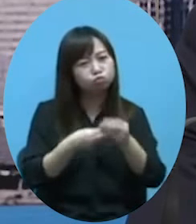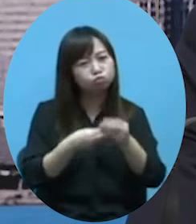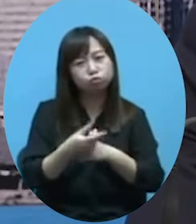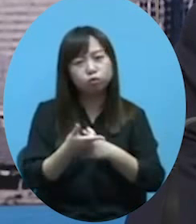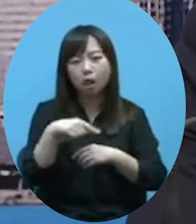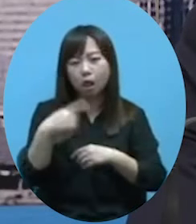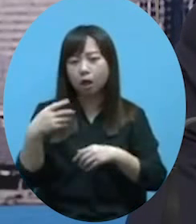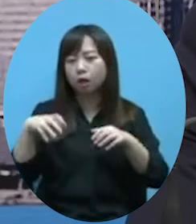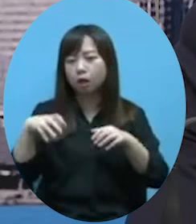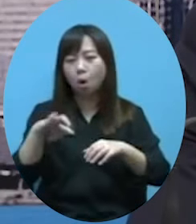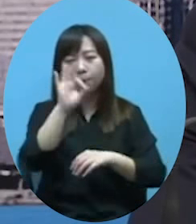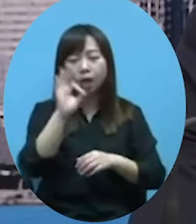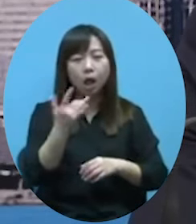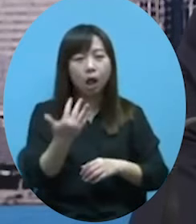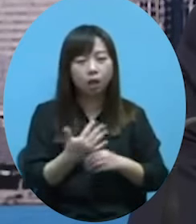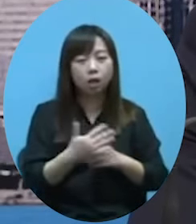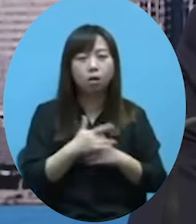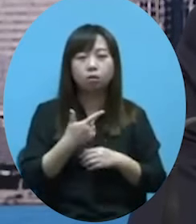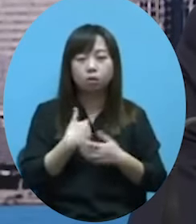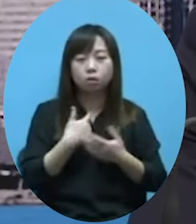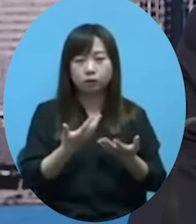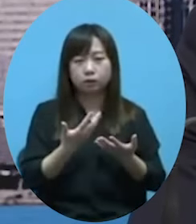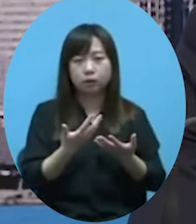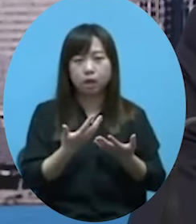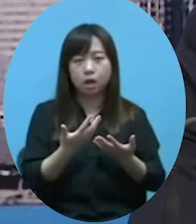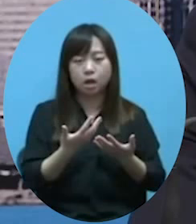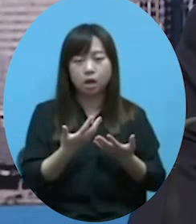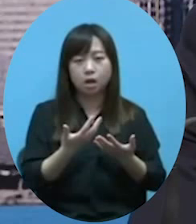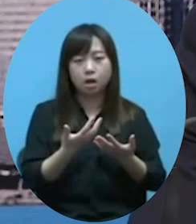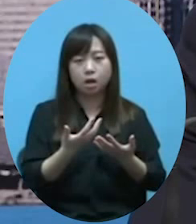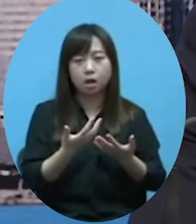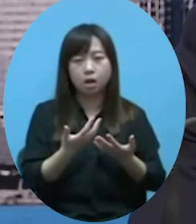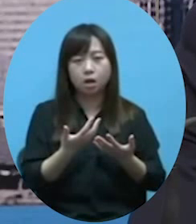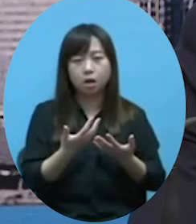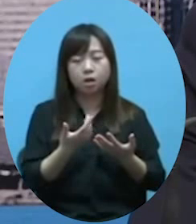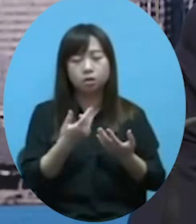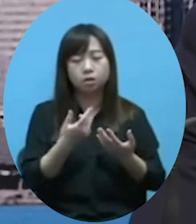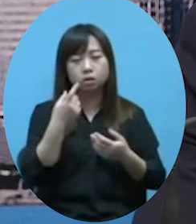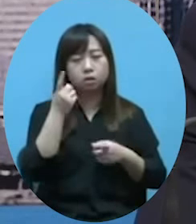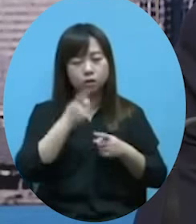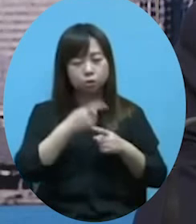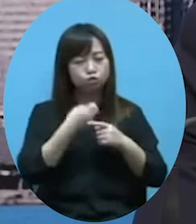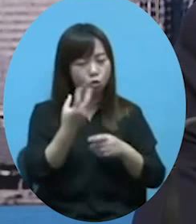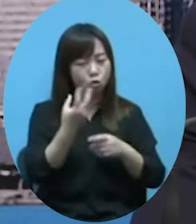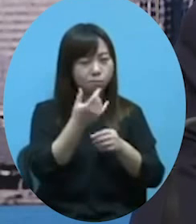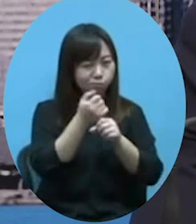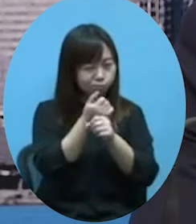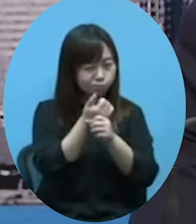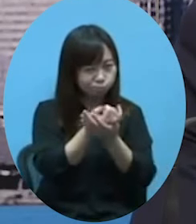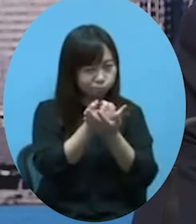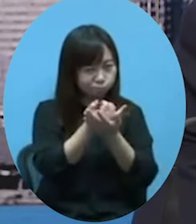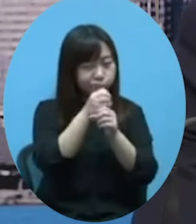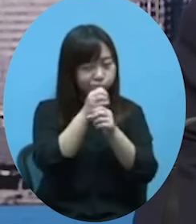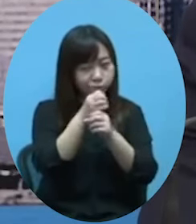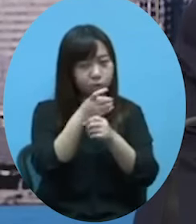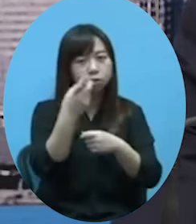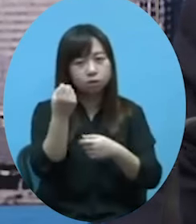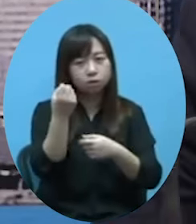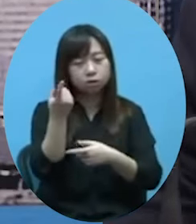其他狗有多少呢據我所知其實都要再做一個再做一些實驗測試